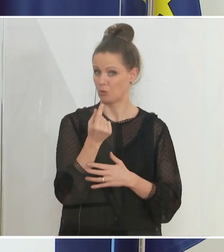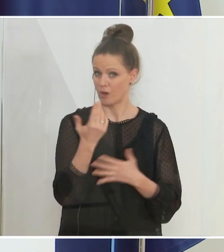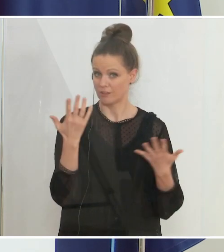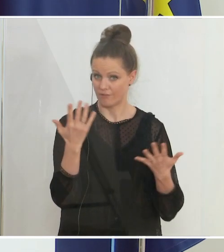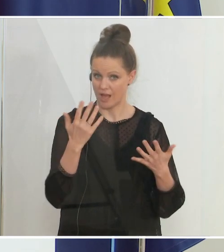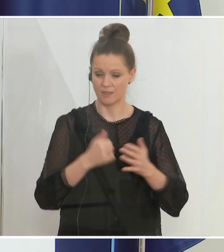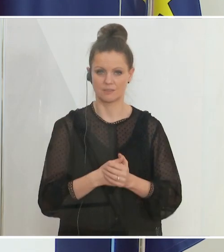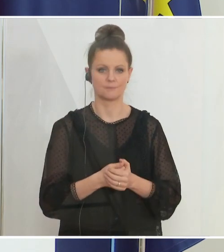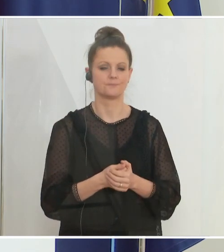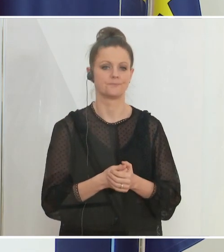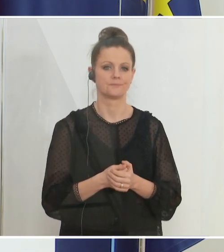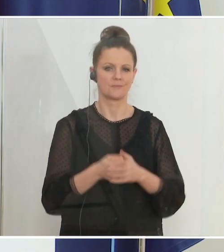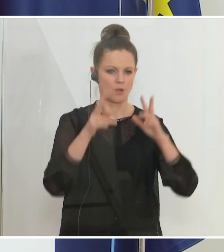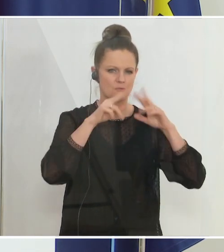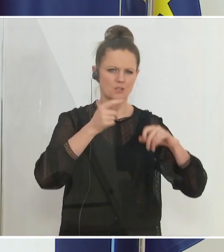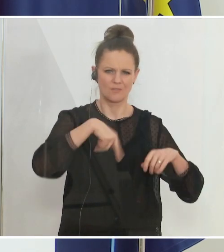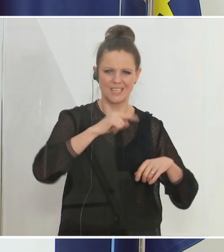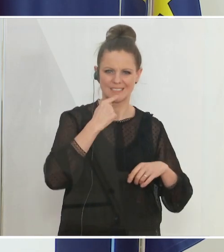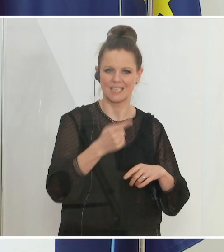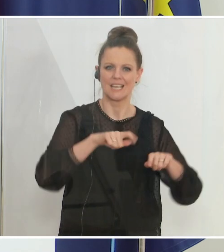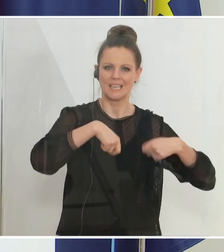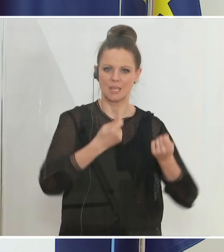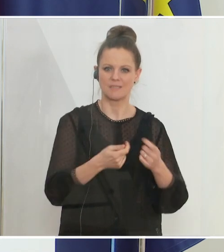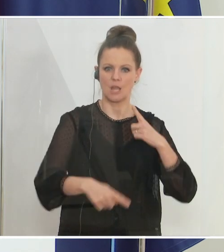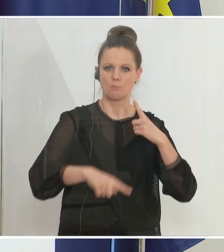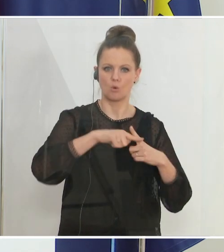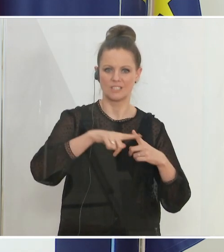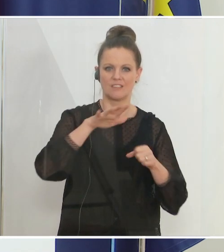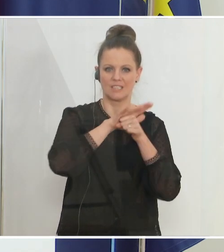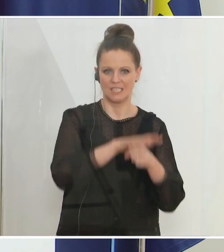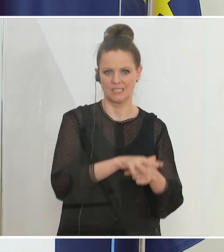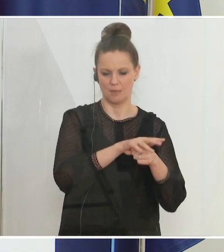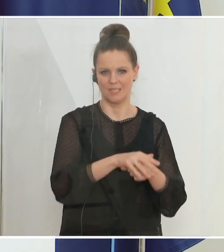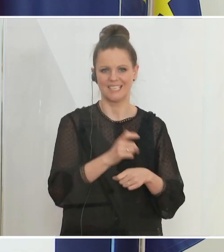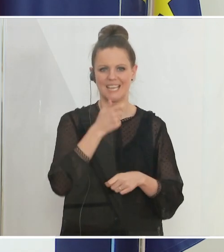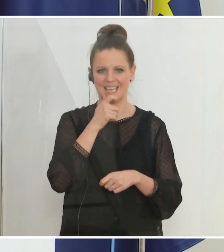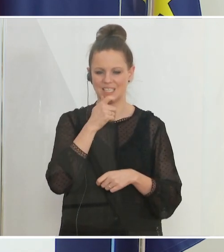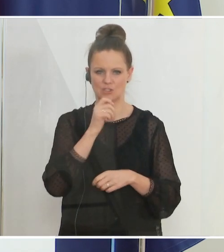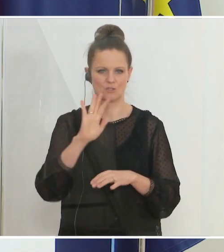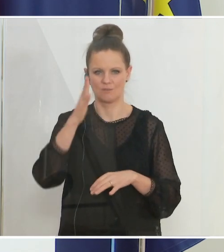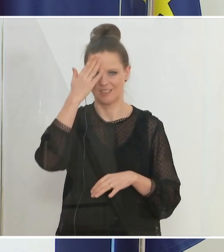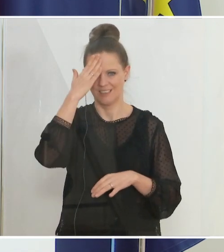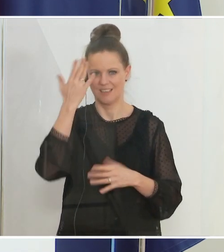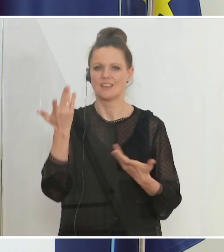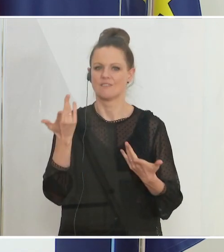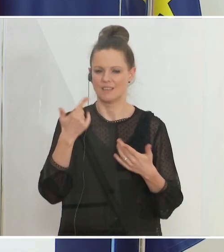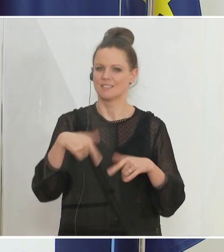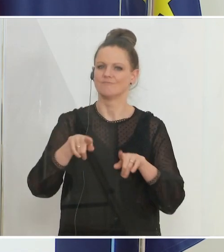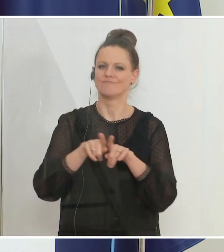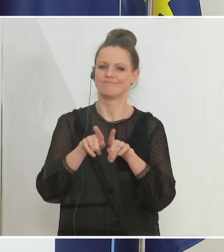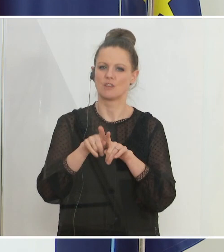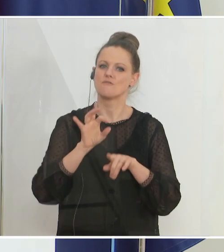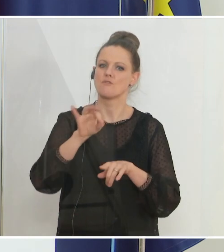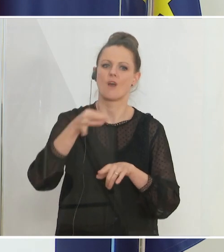es gibt, wie wir in der Forschung sagen, eine positive Diskriminierung, oder der englische Begriff ist auch noch bekannter, Affirmative Action,